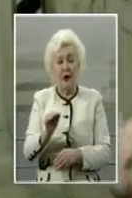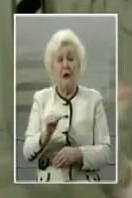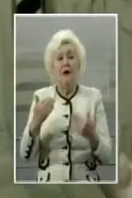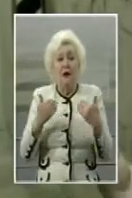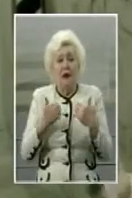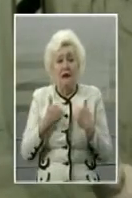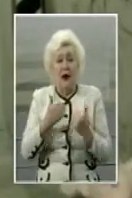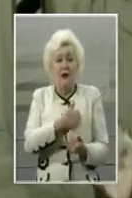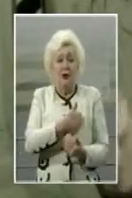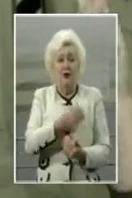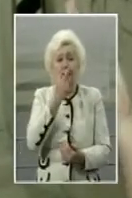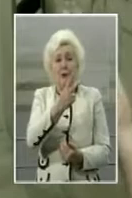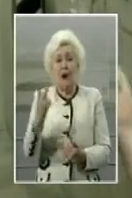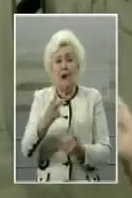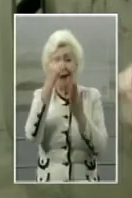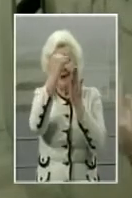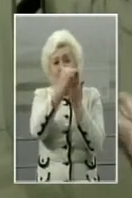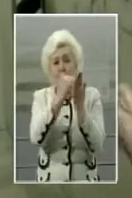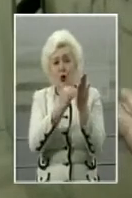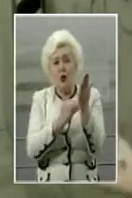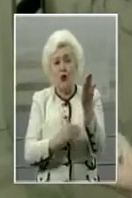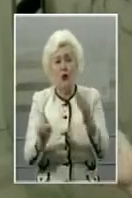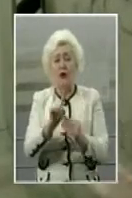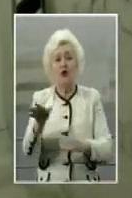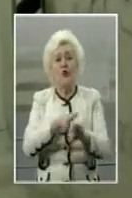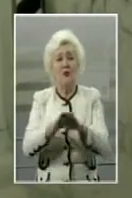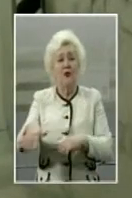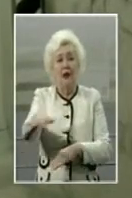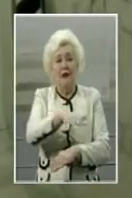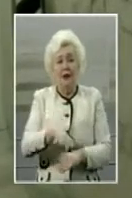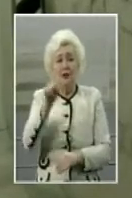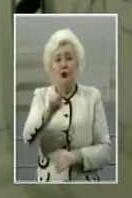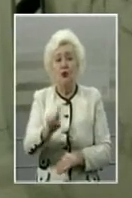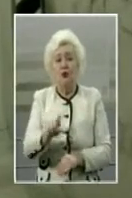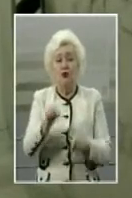я спробувала показати цю хронологію, що відбувалося на Майдані. Тому що